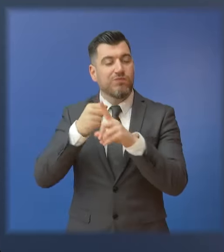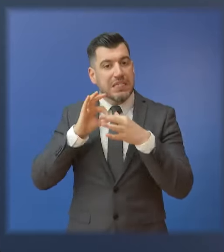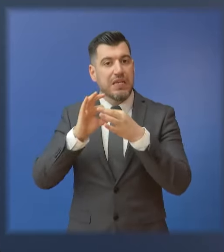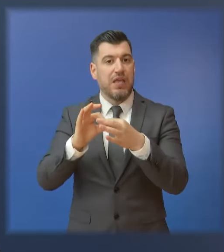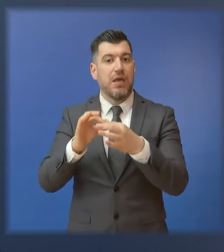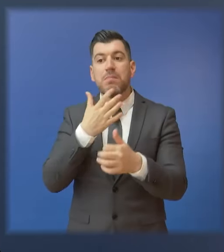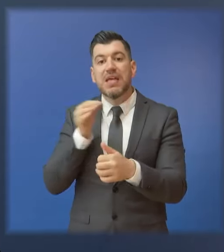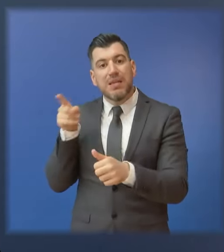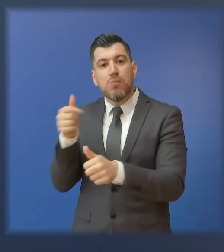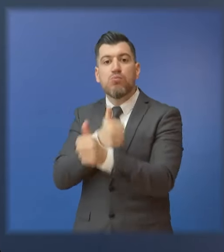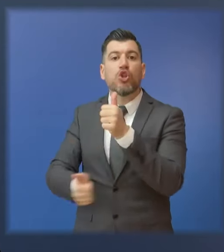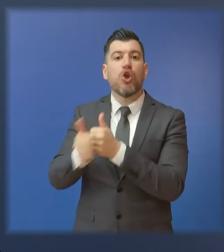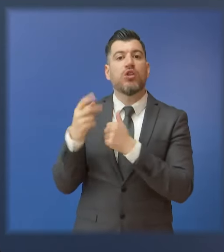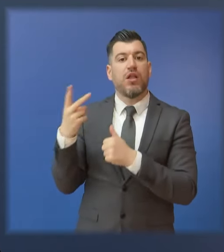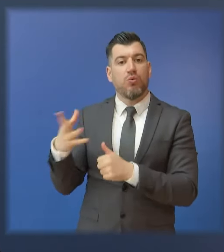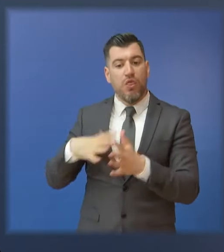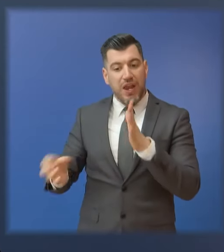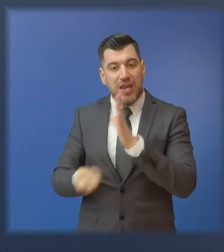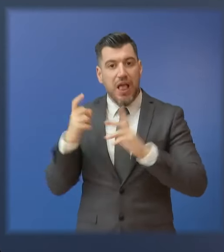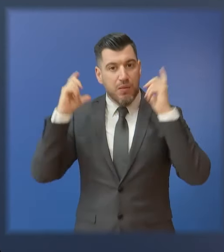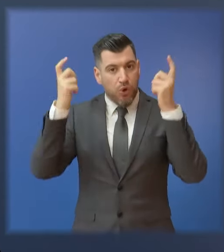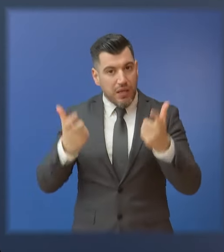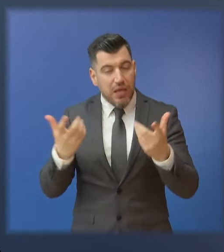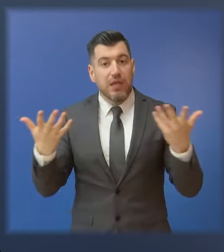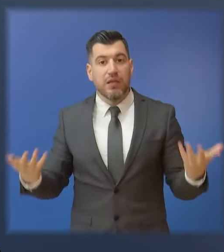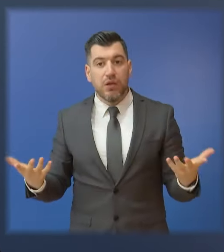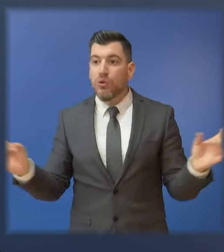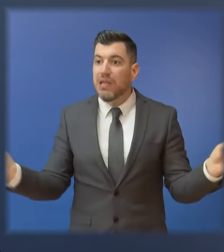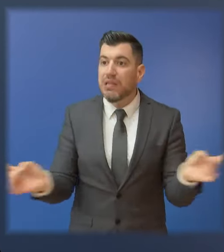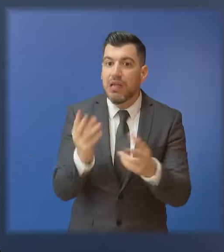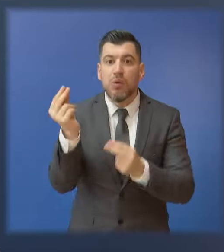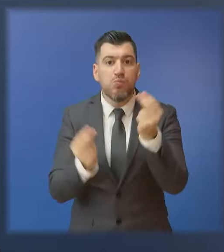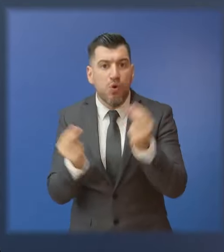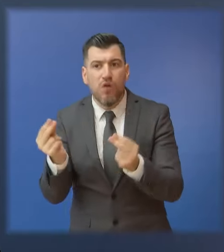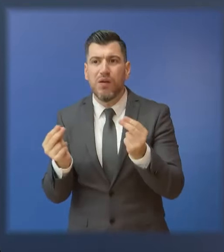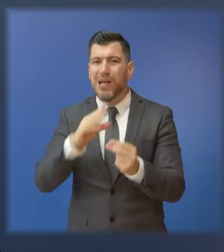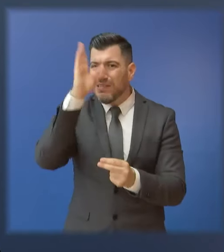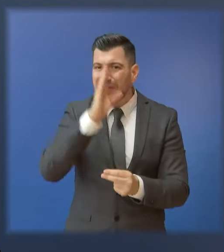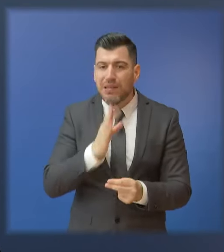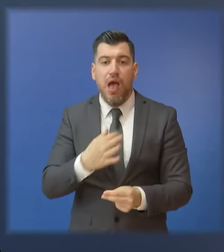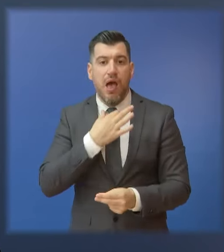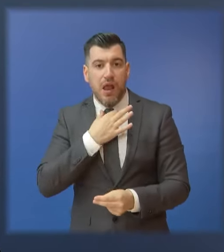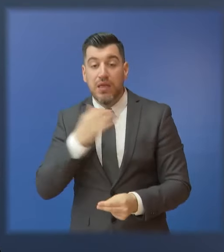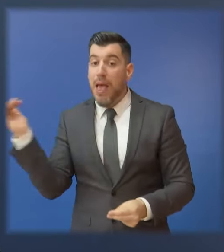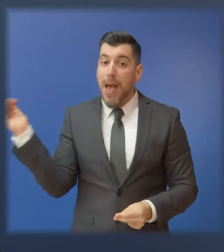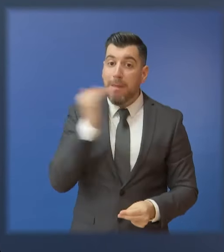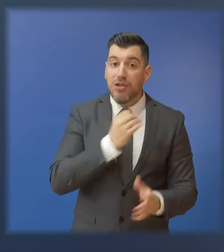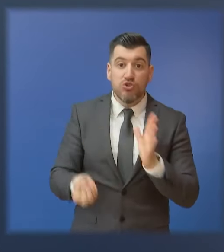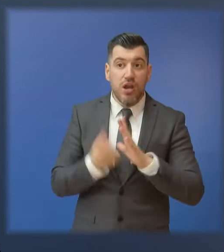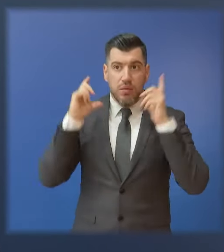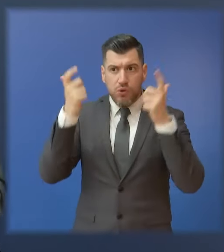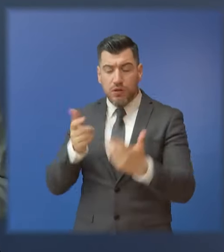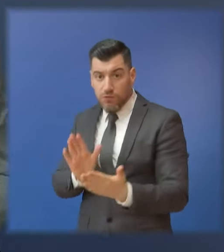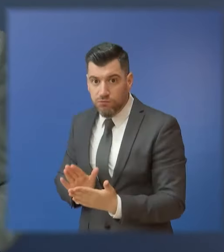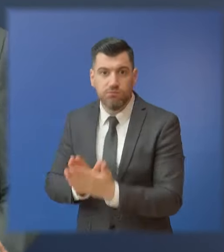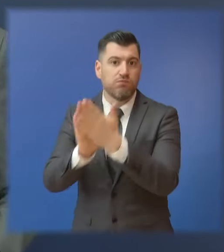του προτεραιότητες να συνεχίζει η νέα δημοκρατία να απαντά στα αιτήματα της κοινωνίας να συνεχίζει να κοιτάει μπροστά να μη γυρίζει πίσω